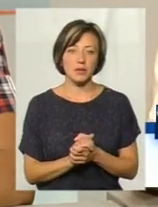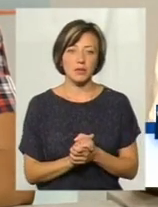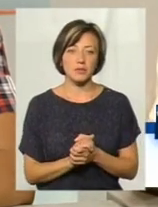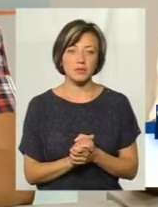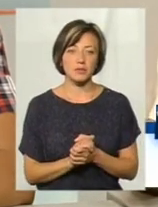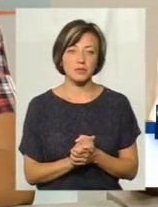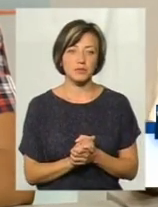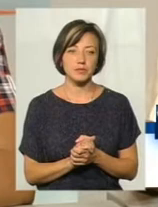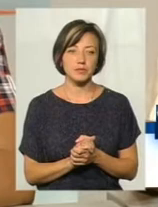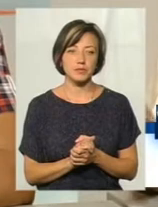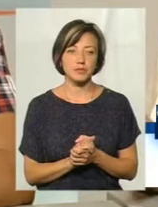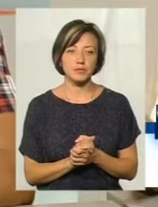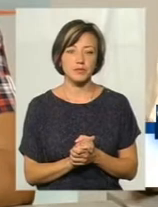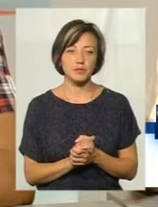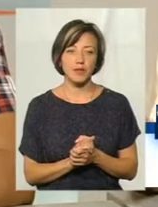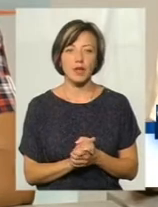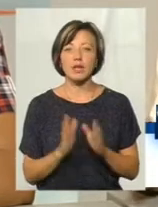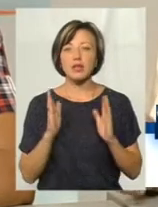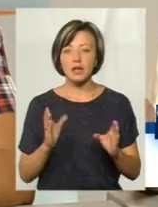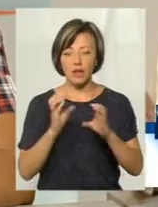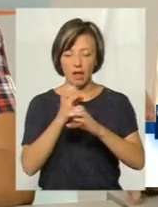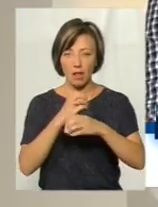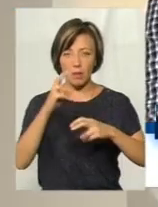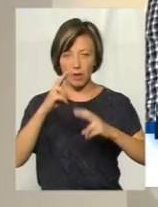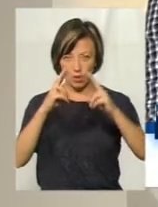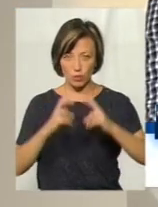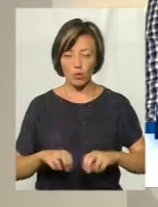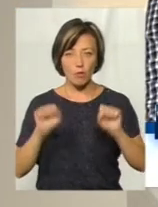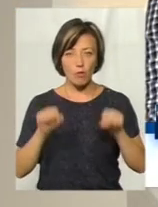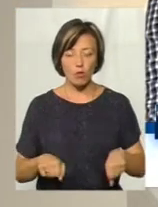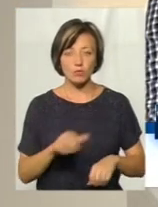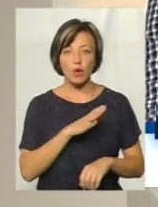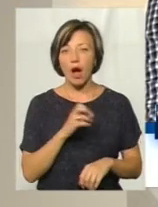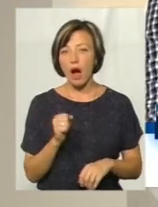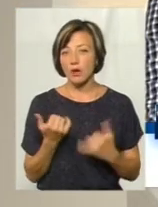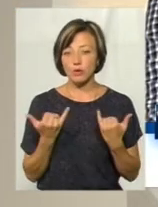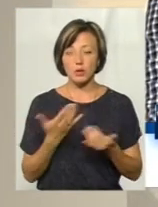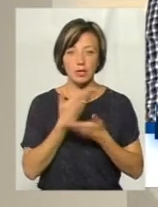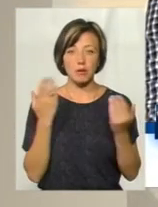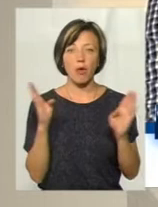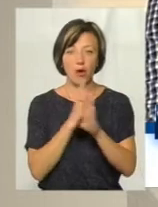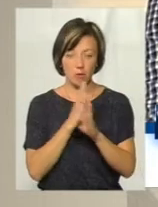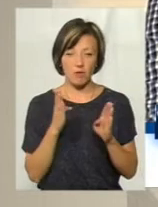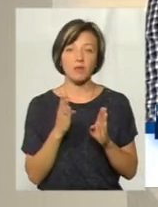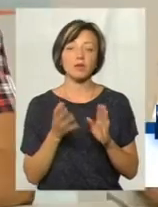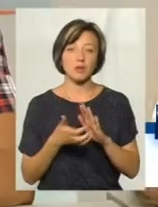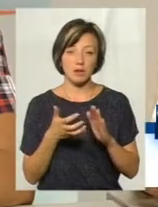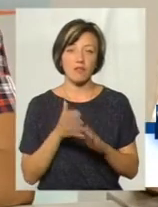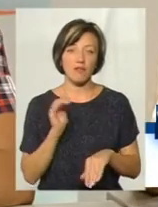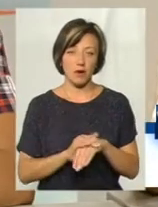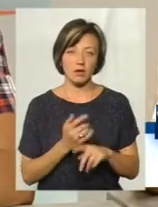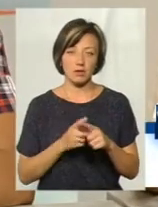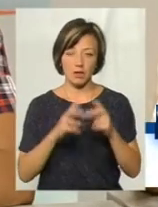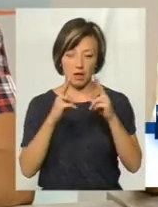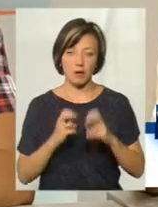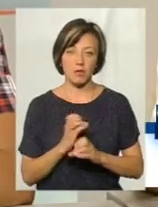принципі, це вже лише лабораторія може дослідити, а от то, що сьогодні нема кисню, це вже факт, тому що лабораторія це дуже